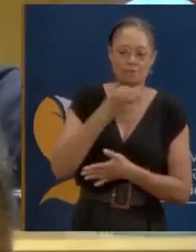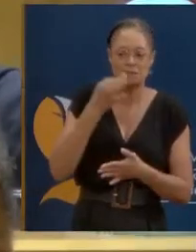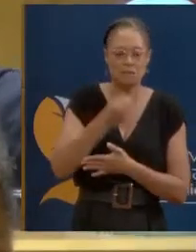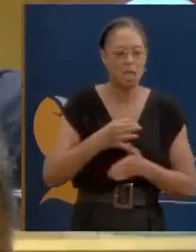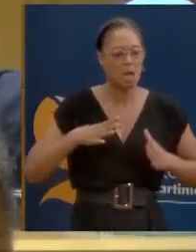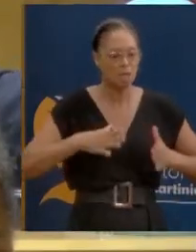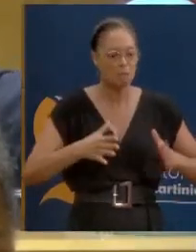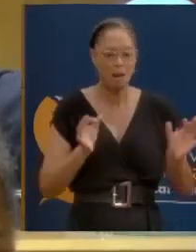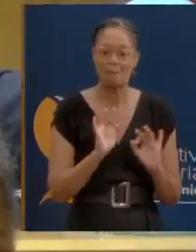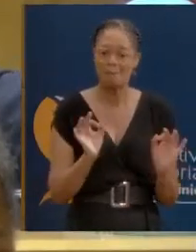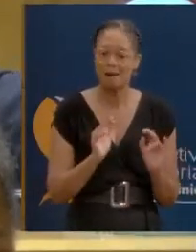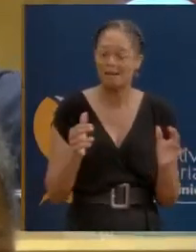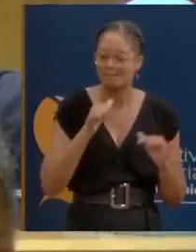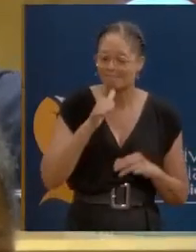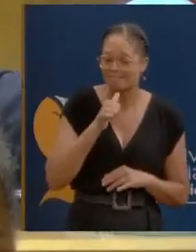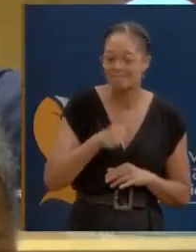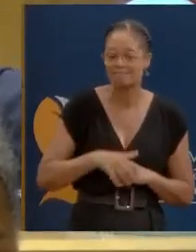engagement.